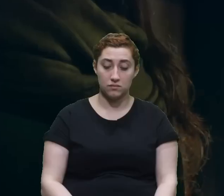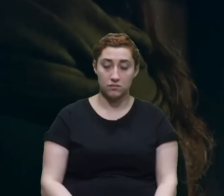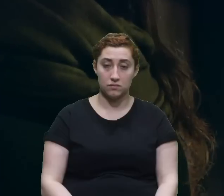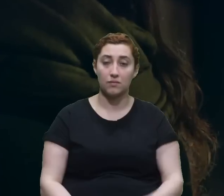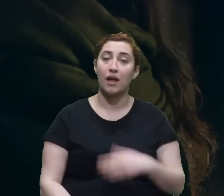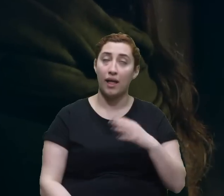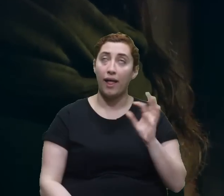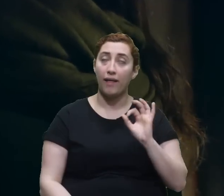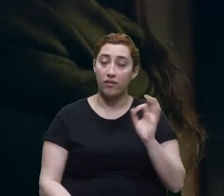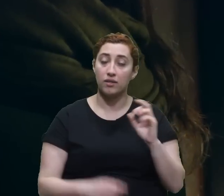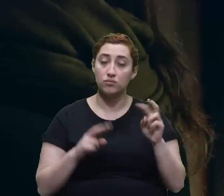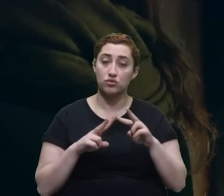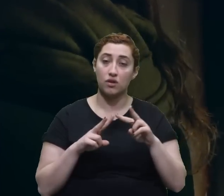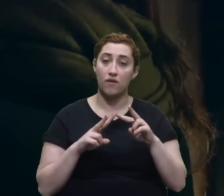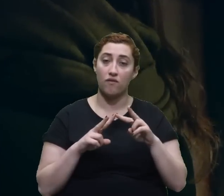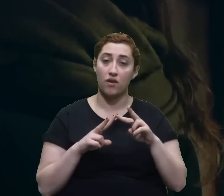Evet Mustafa.